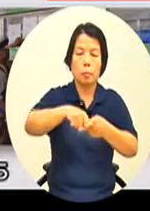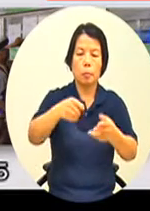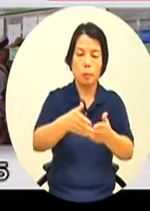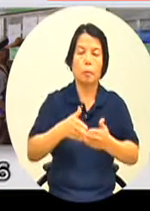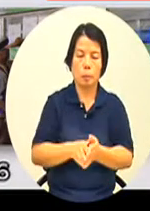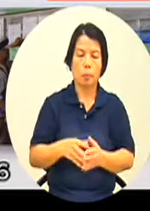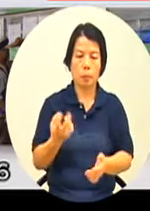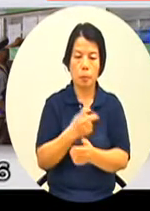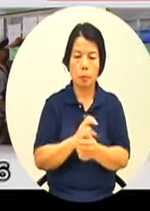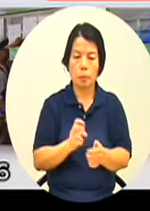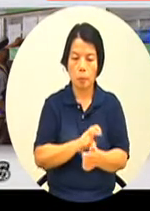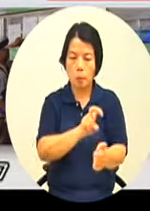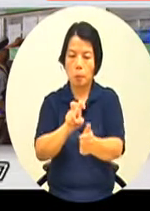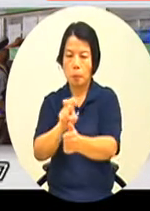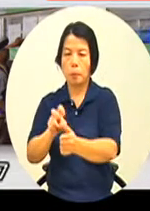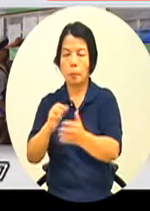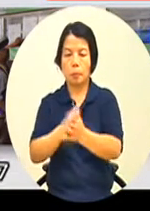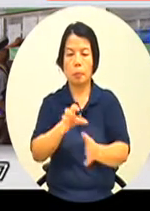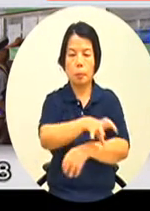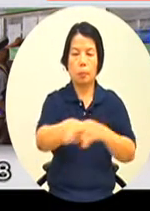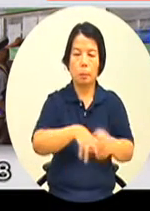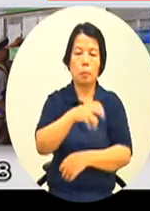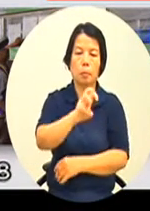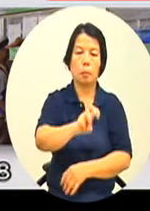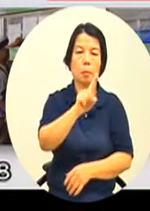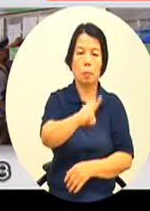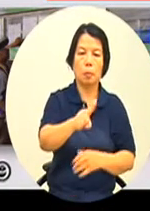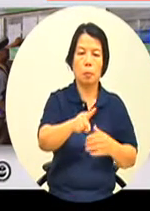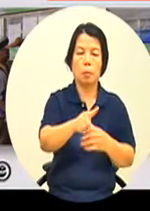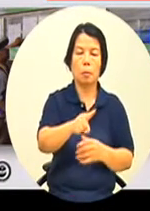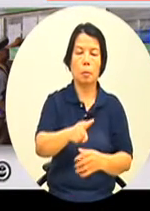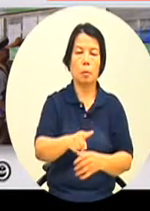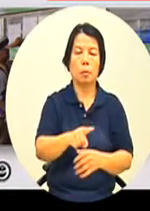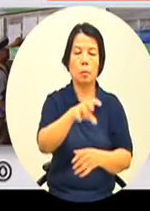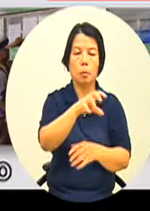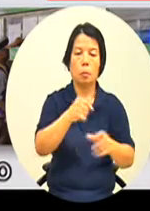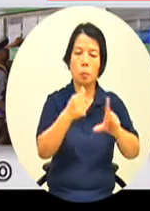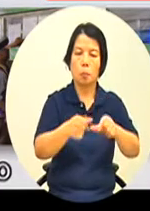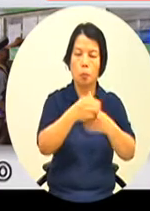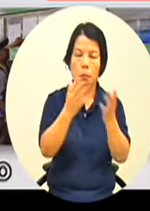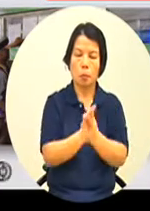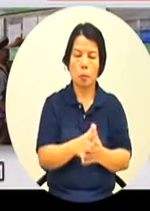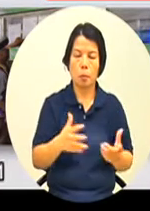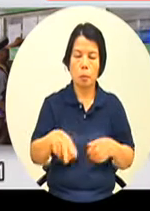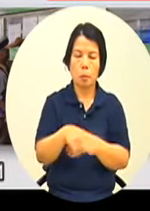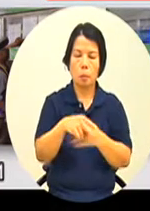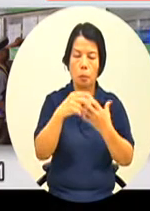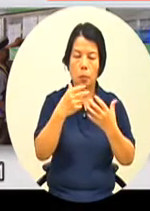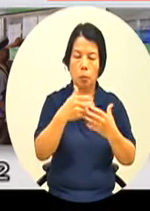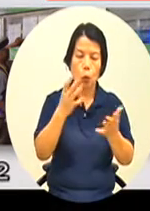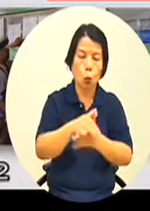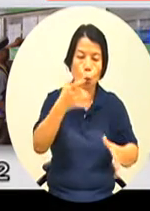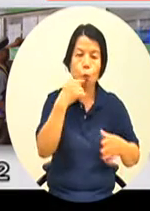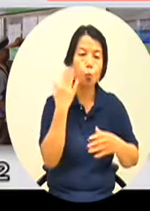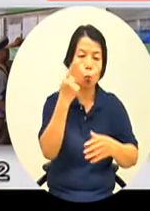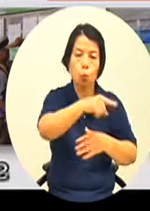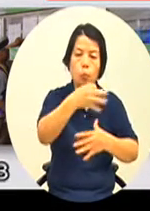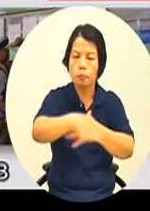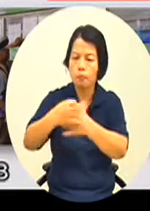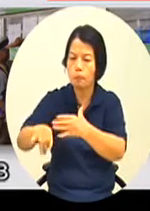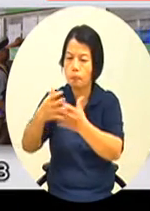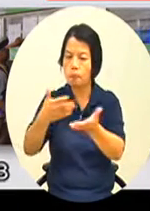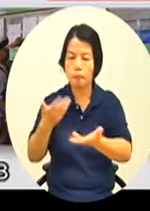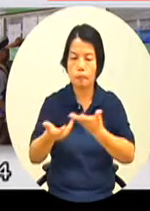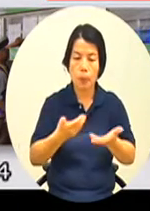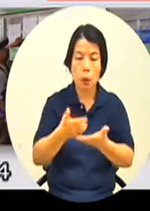查我们所有31期161家的加水站相关的移设一些管理上的缺失，我们移请业务单位